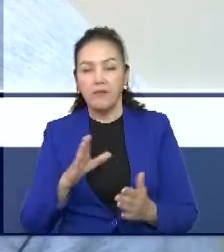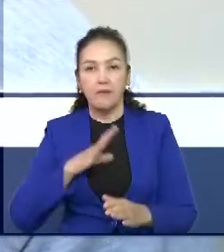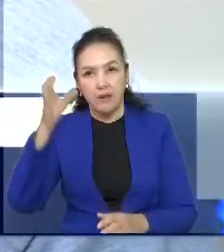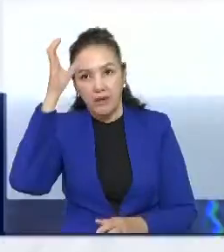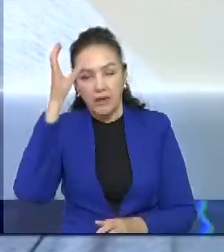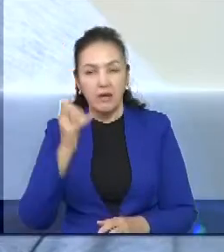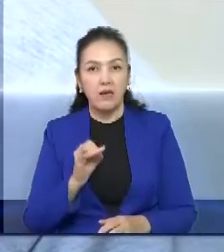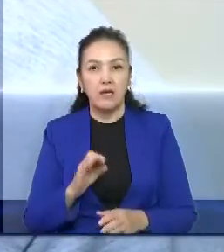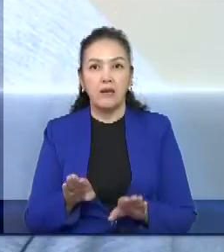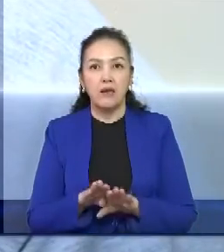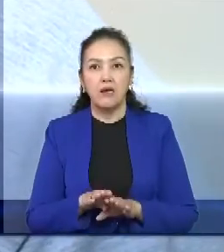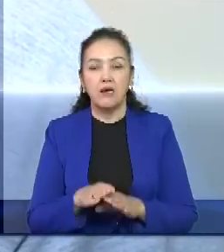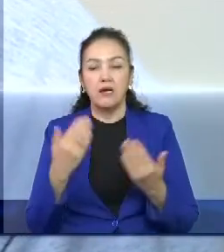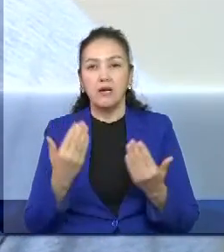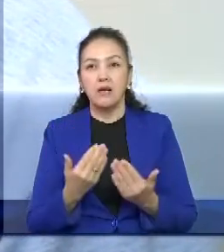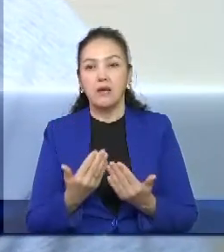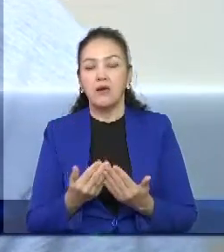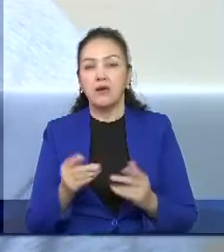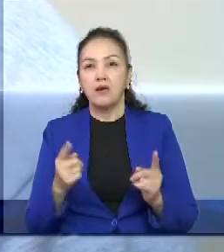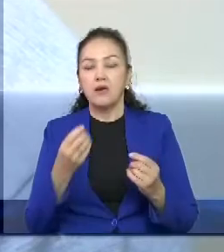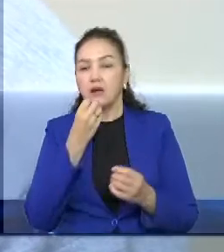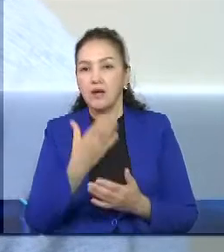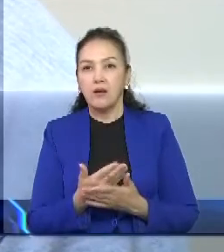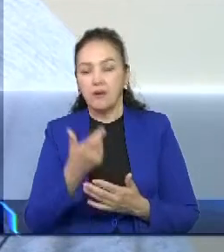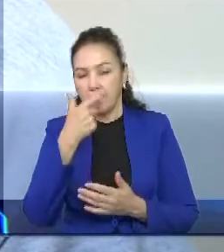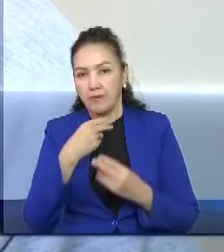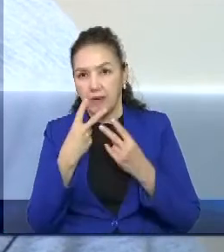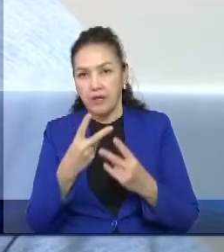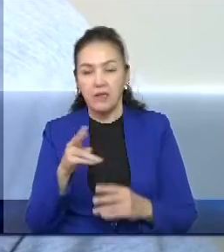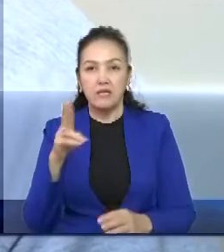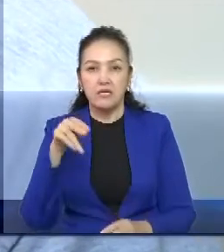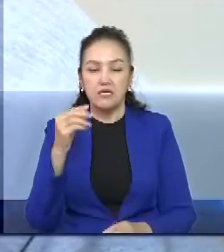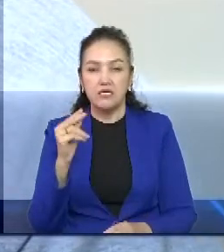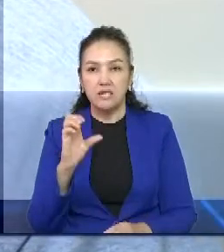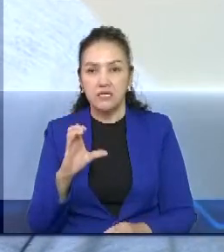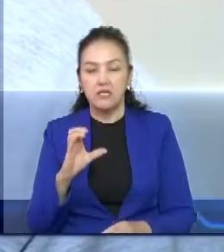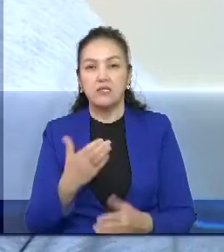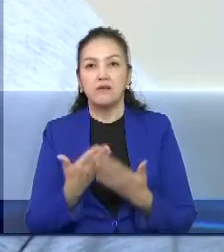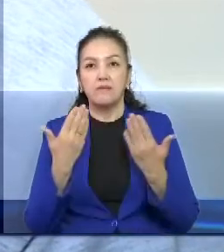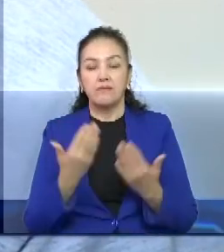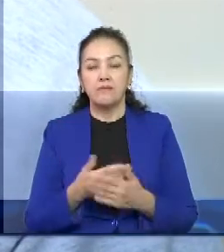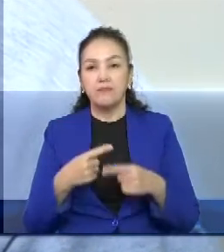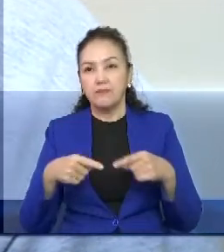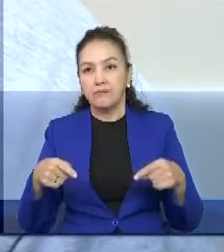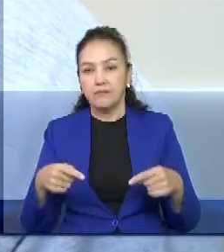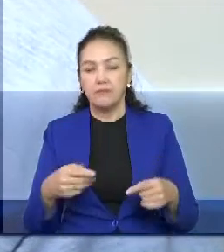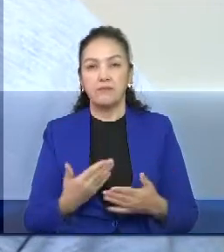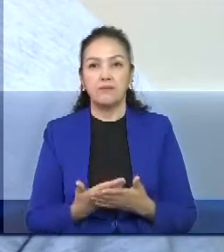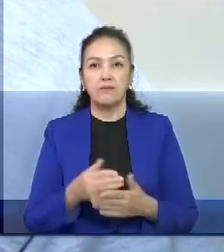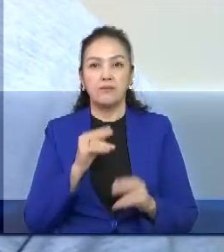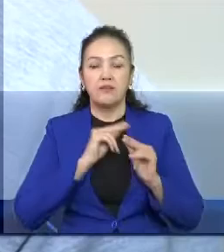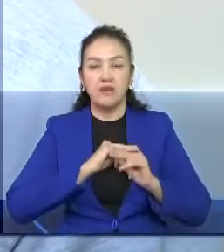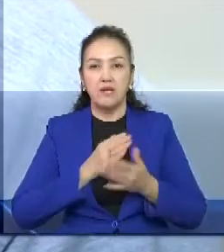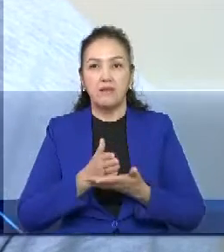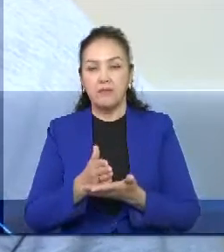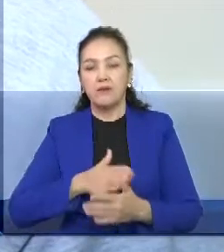образовательная среда. ЧС очень хорошо сейчас показывает себя, ДЧС, особенно местные и так далее, которые работают